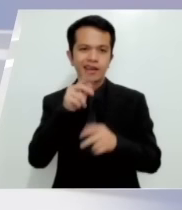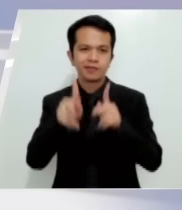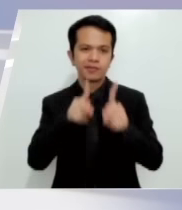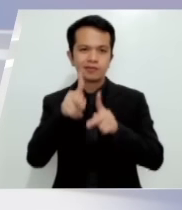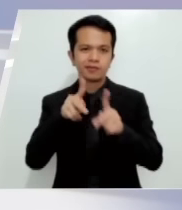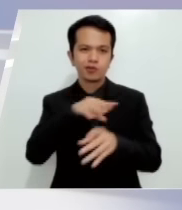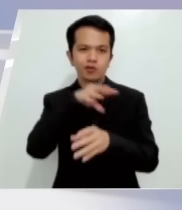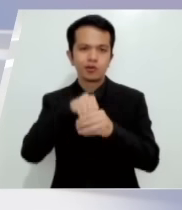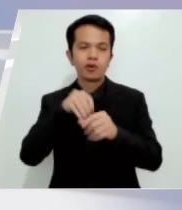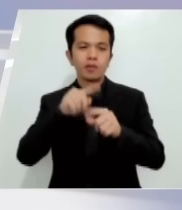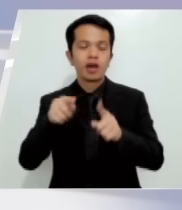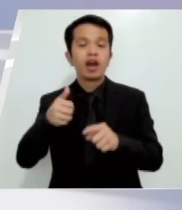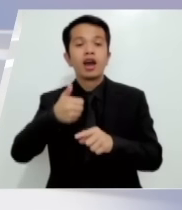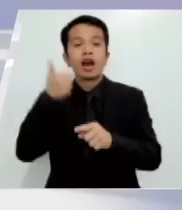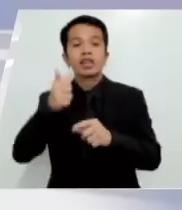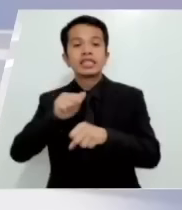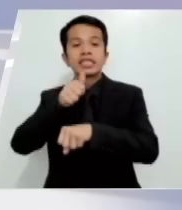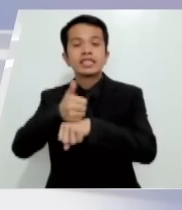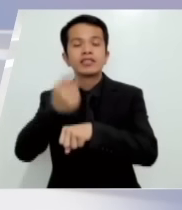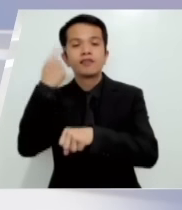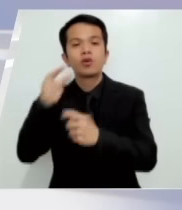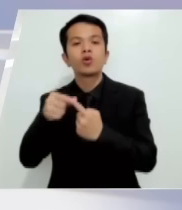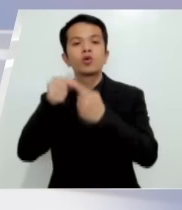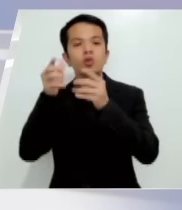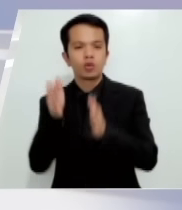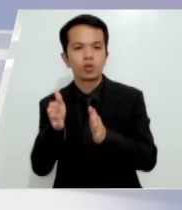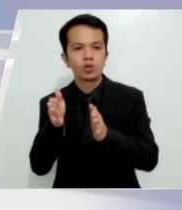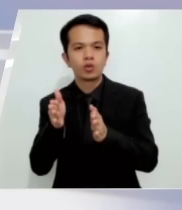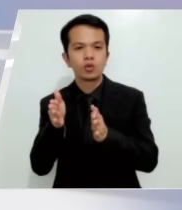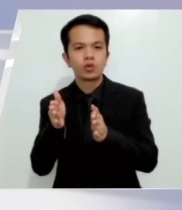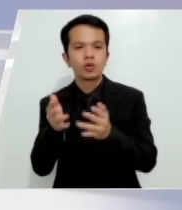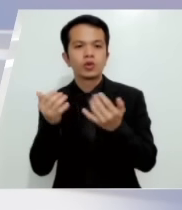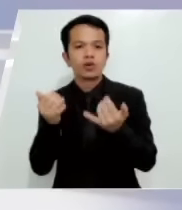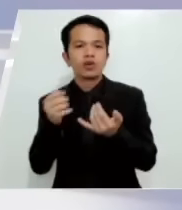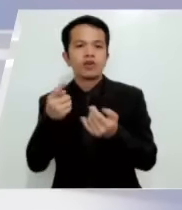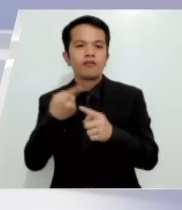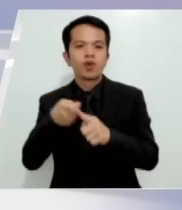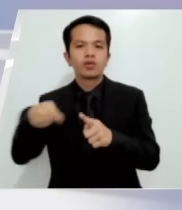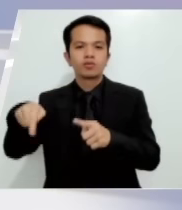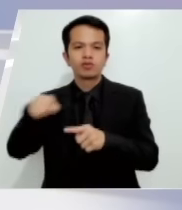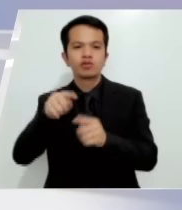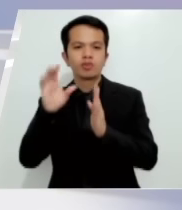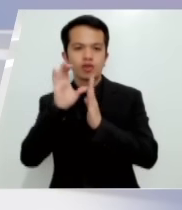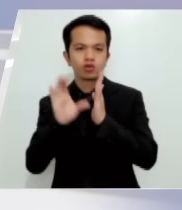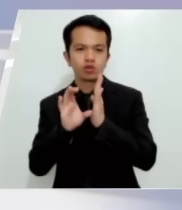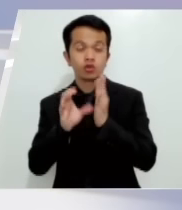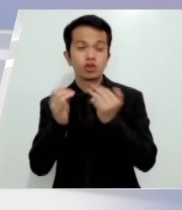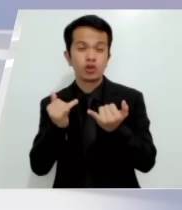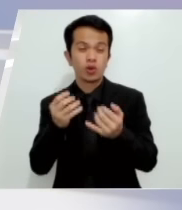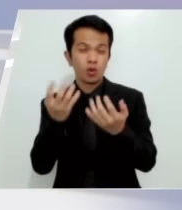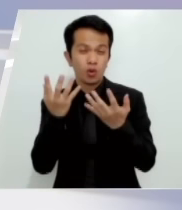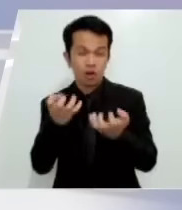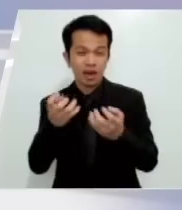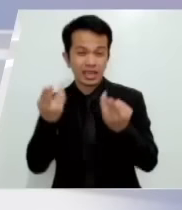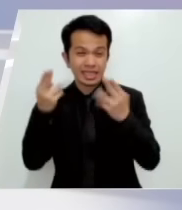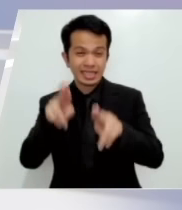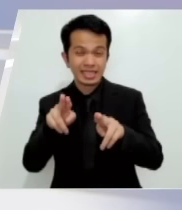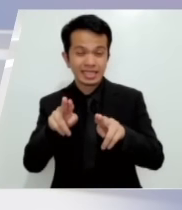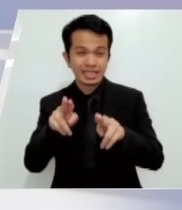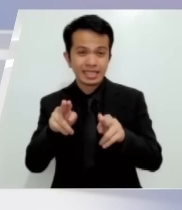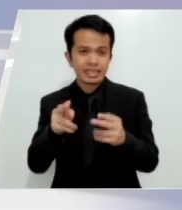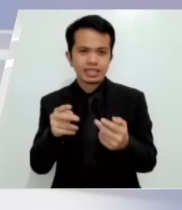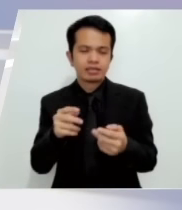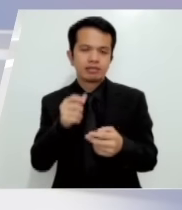ibang spesyalista sa konstitusyon. Ang gusto nilang mangyari, hindi na natin re-respetuhin